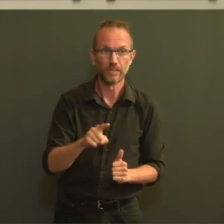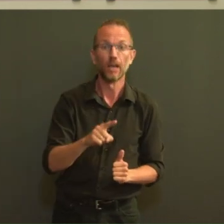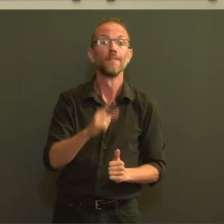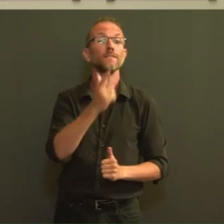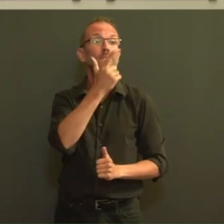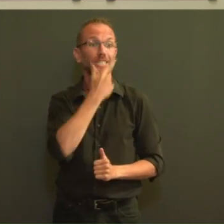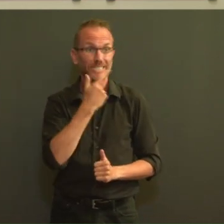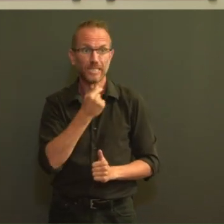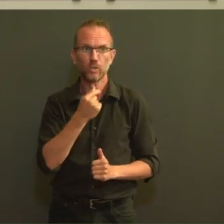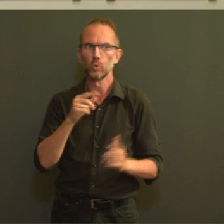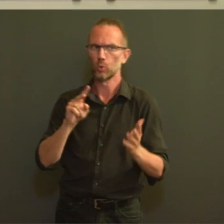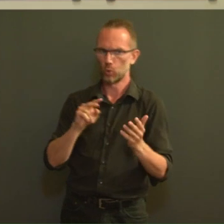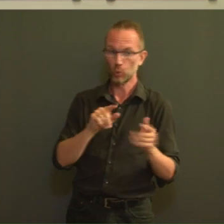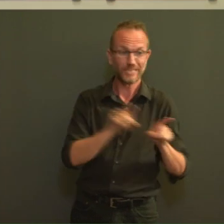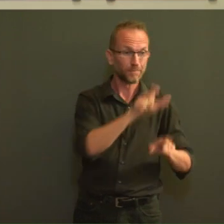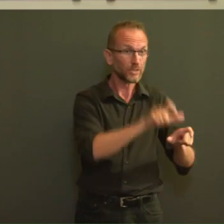vraiment besoin.